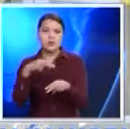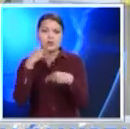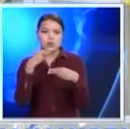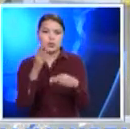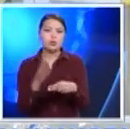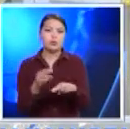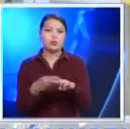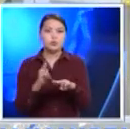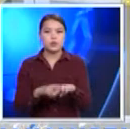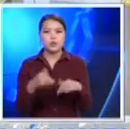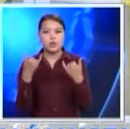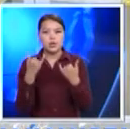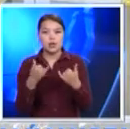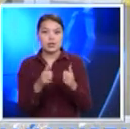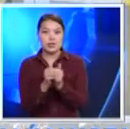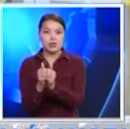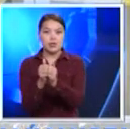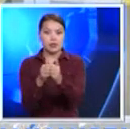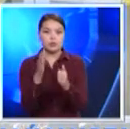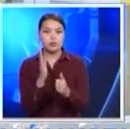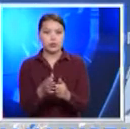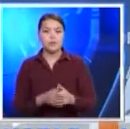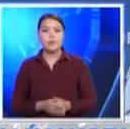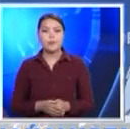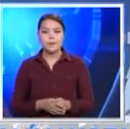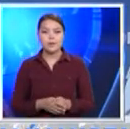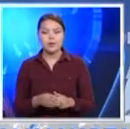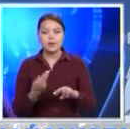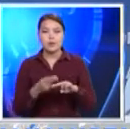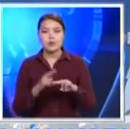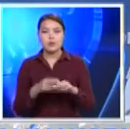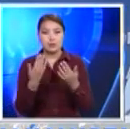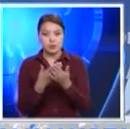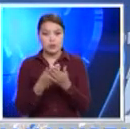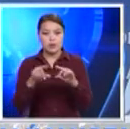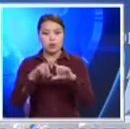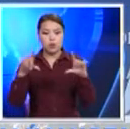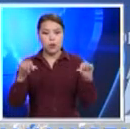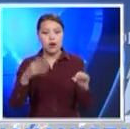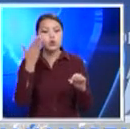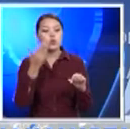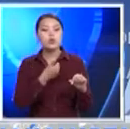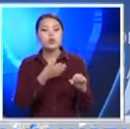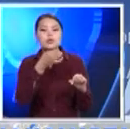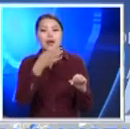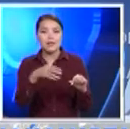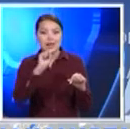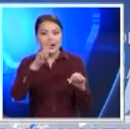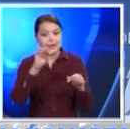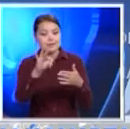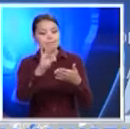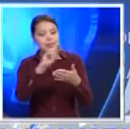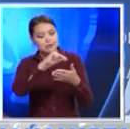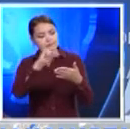орындарына жеткізу кезінде ілесіп жүруді қамтамасыз етті. Бюллетендерді әкелгенге дейінгі барлық сайлау учаскелерінің қауіпсіздігінің